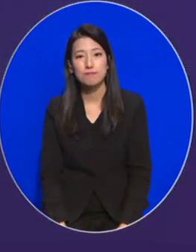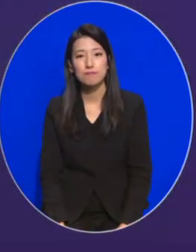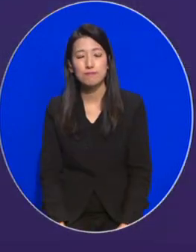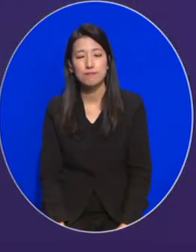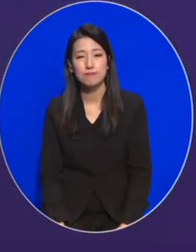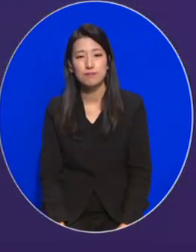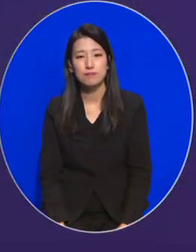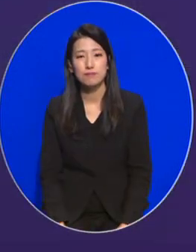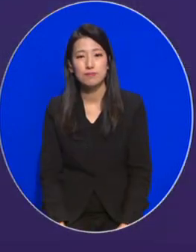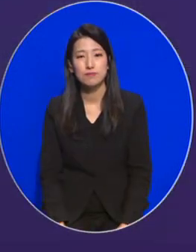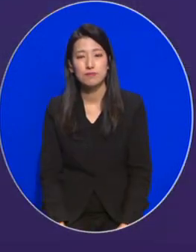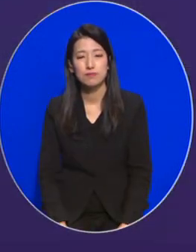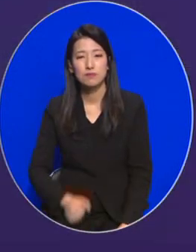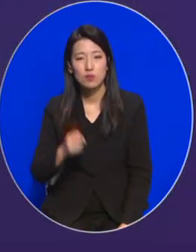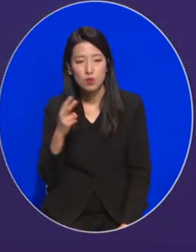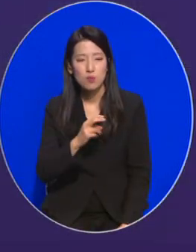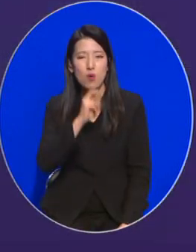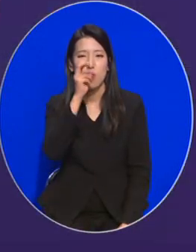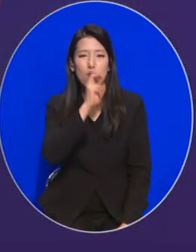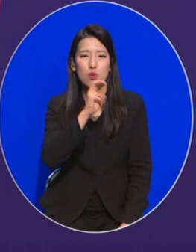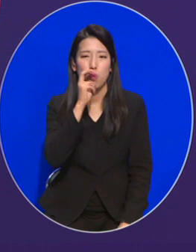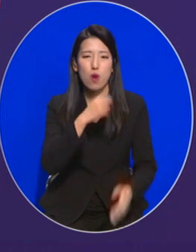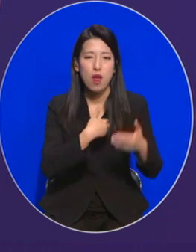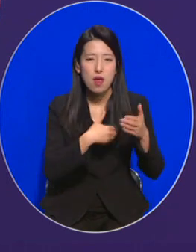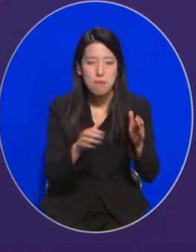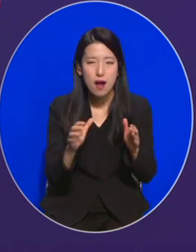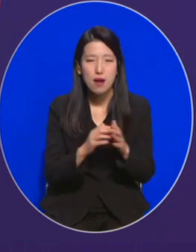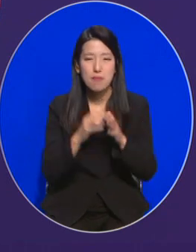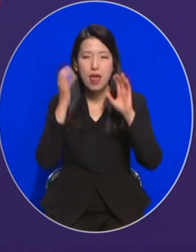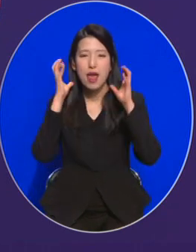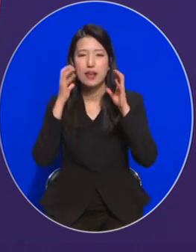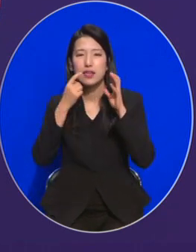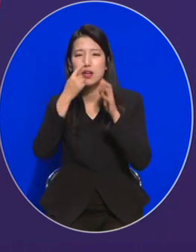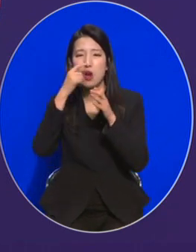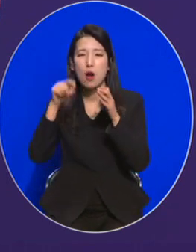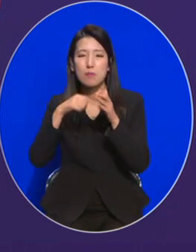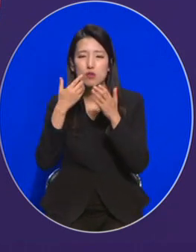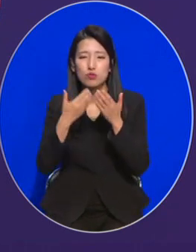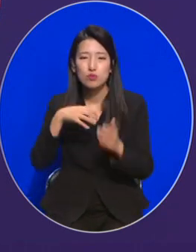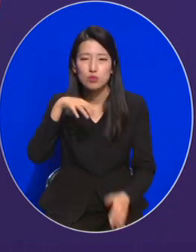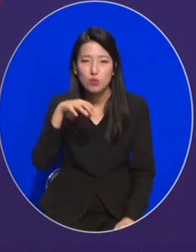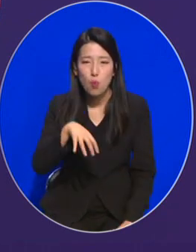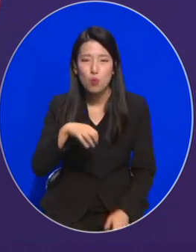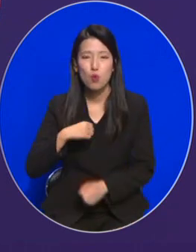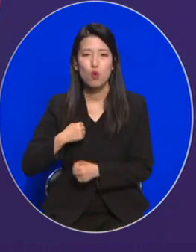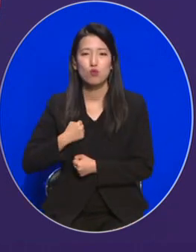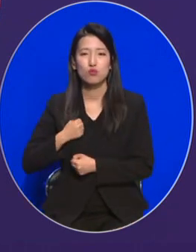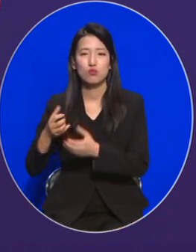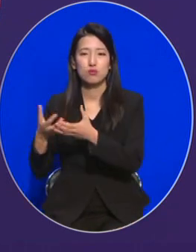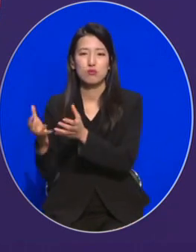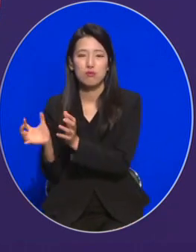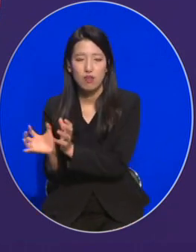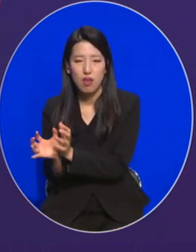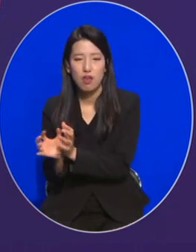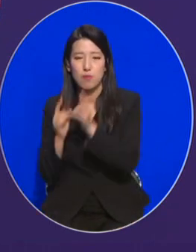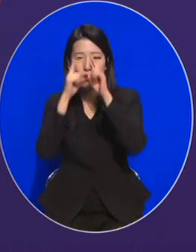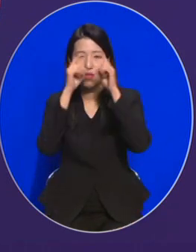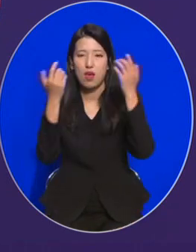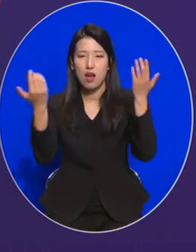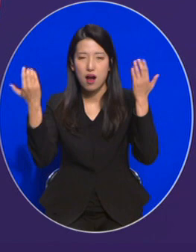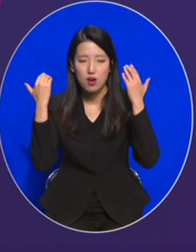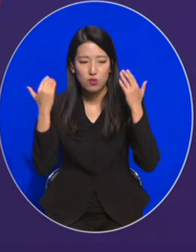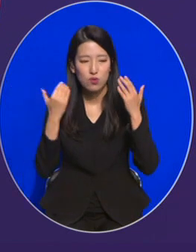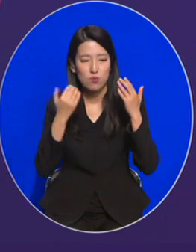이밖에 경기 김포시 노래방 용인시 키즈카페 강원도 철원 군부대와 경북 김천시 대학교